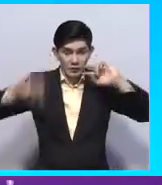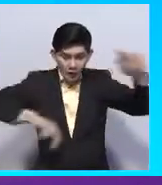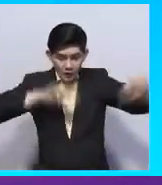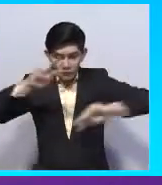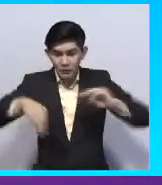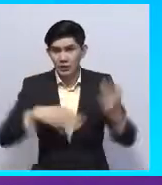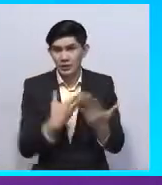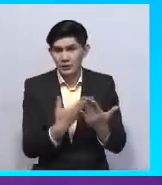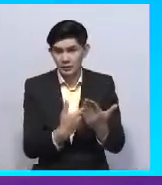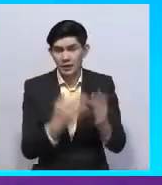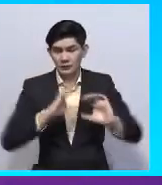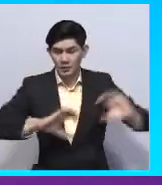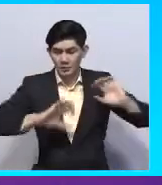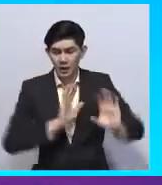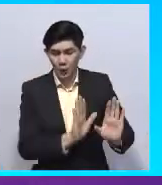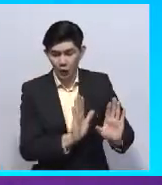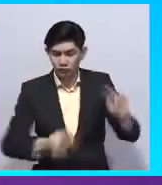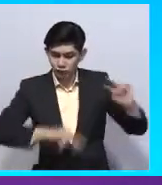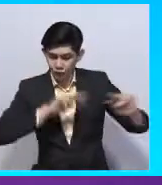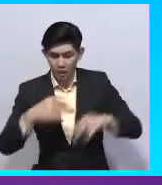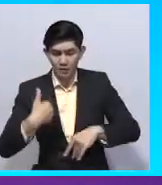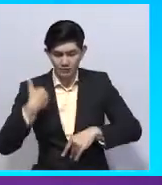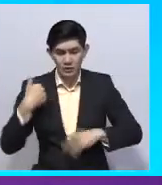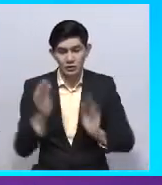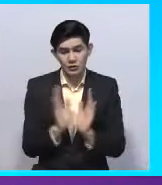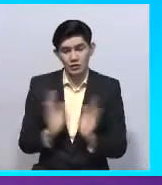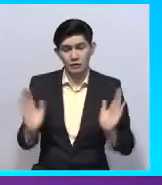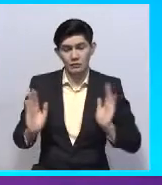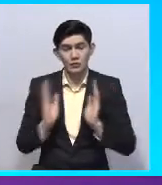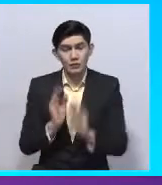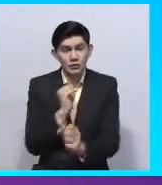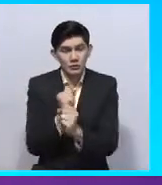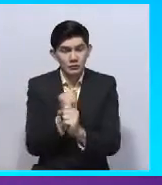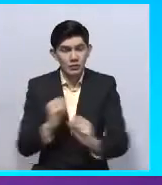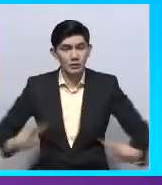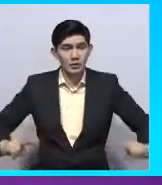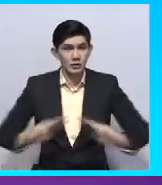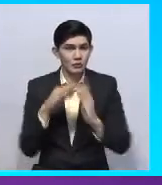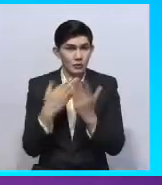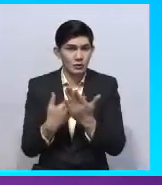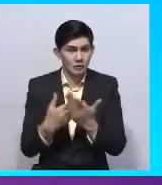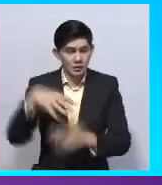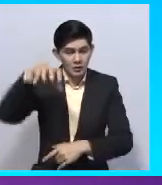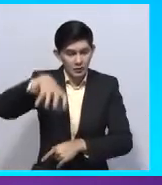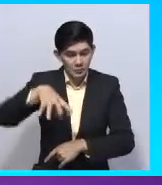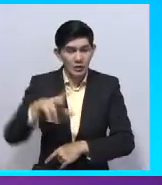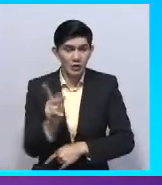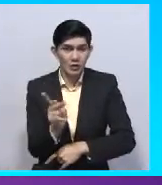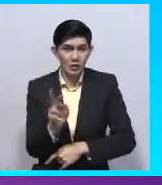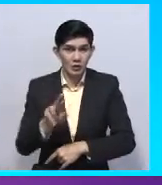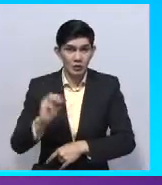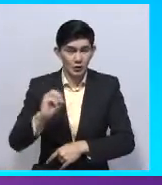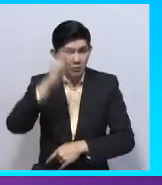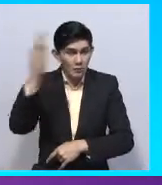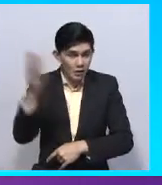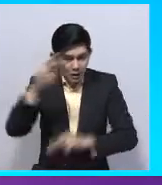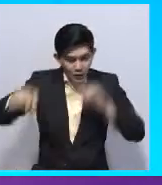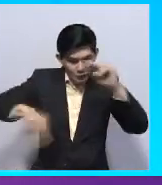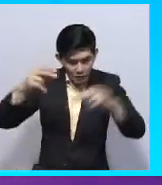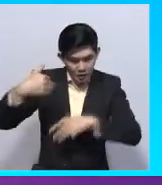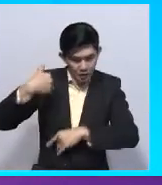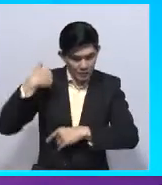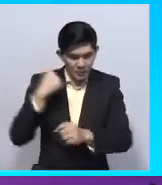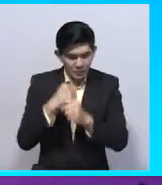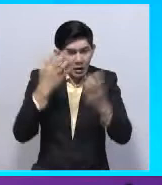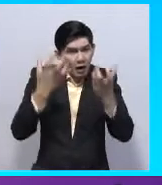ผลประโยชน์ของรัฐแล้วก็ประชาชนแล้วก็ขอบคุณเจ้าหน้าที่ของกระทรวงการคลังแล้วก็กรมควบคุมมลพิษที่ทุ่มเททำงานกันมาอย่